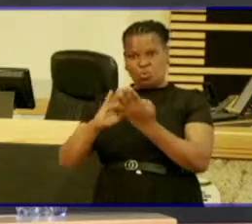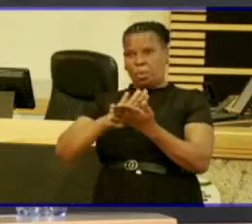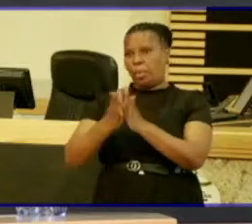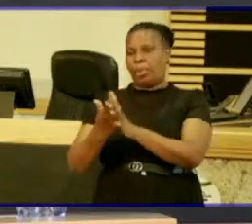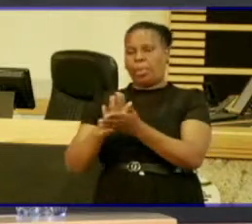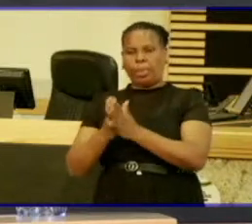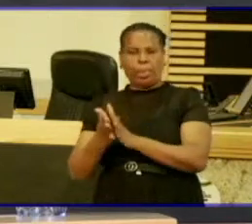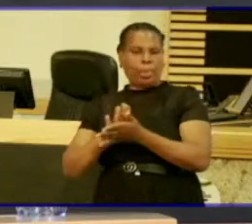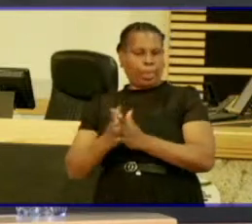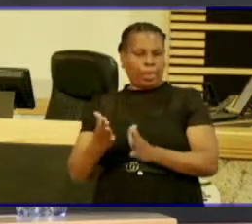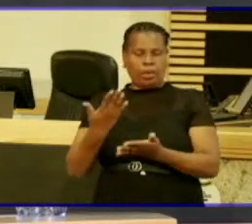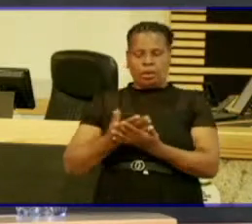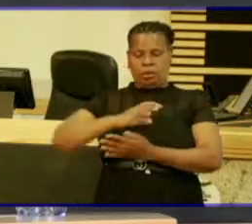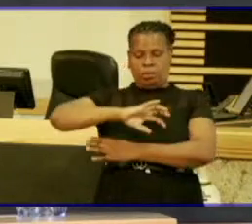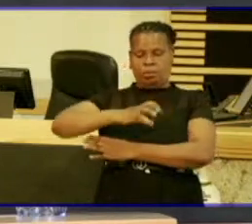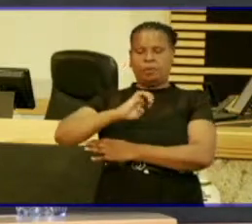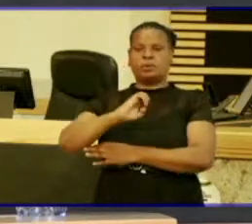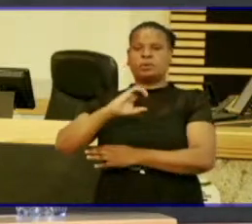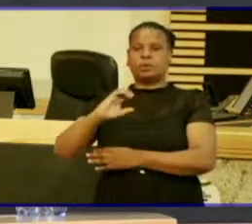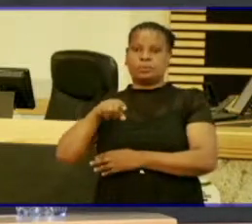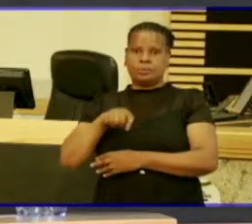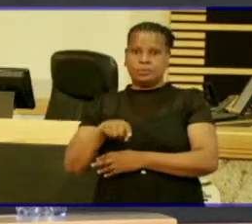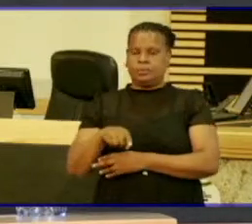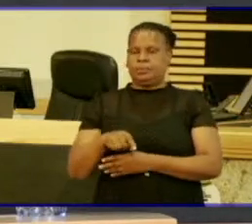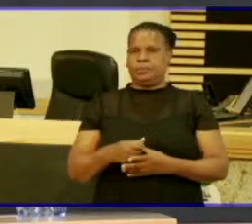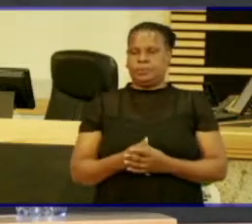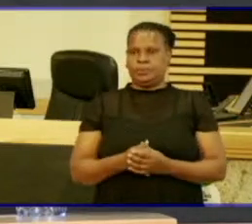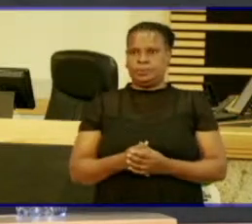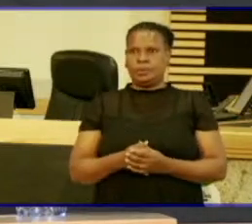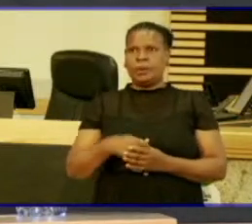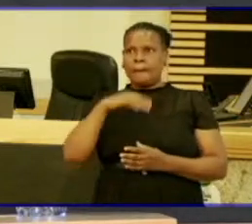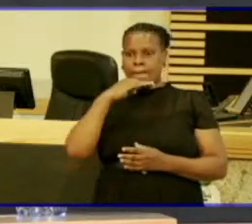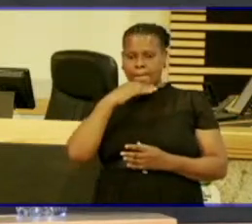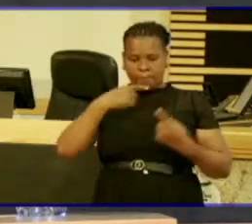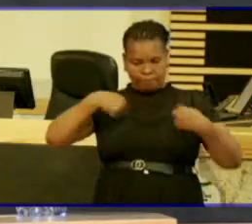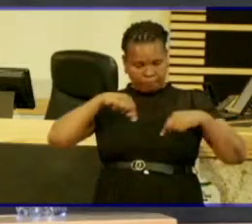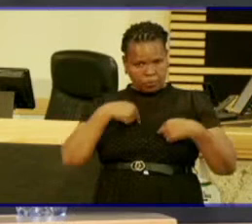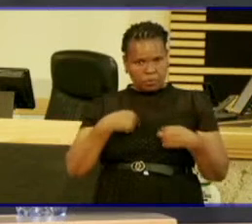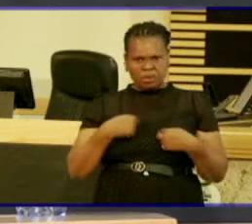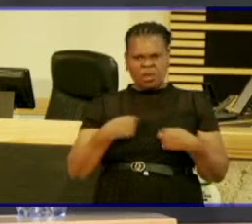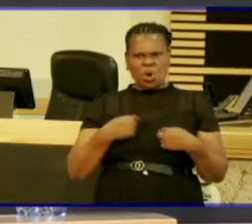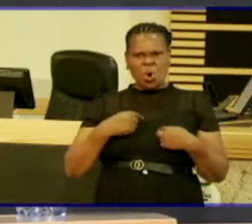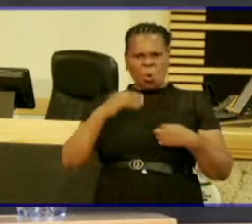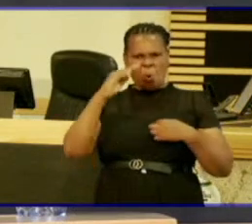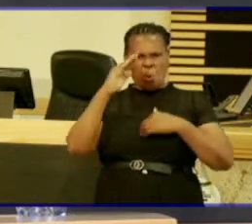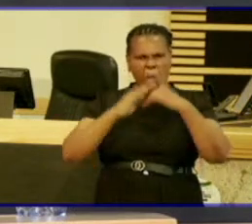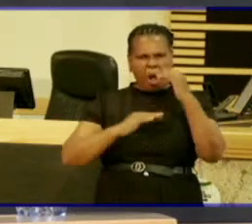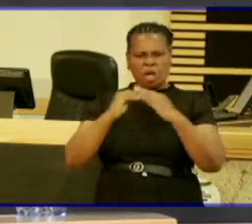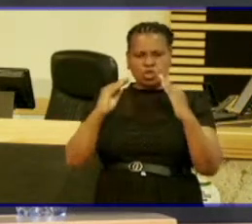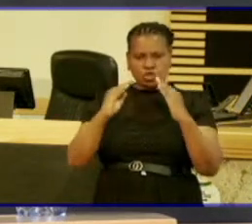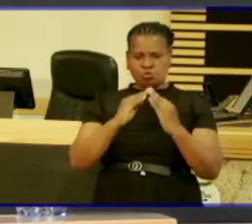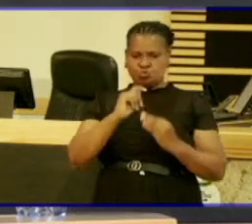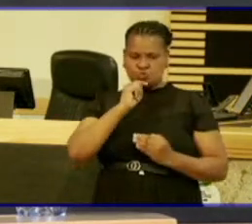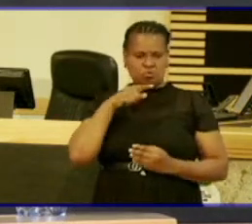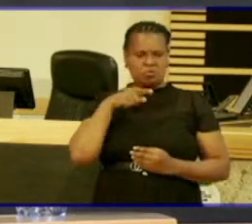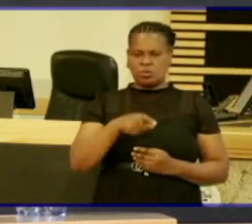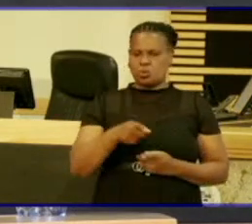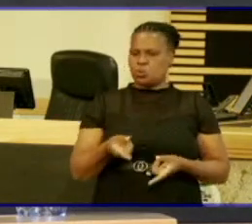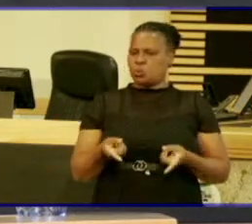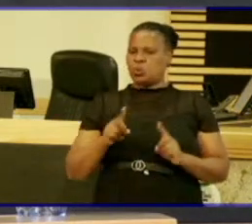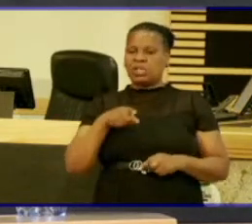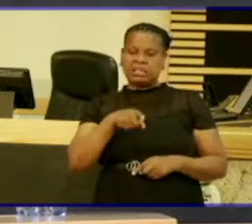in our province. Apage, asakanga izindlu ebesithe sawuzakha ngenxa yale meko ye